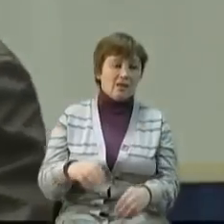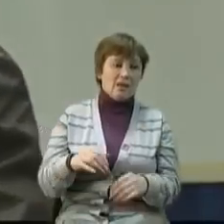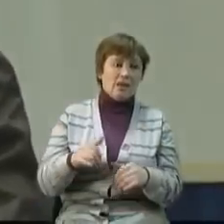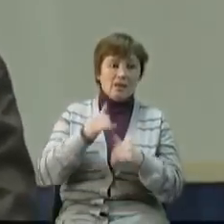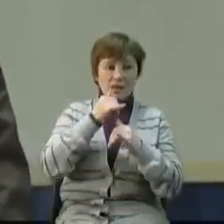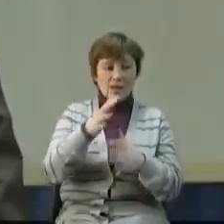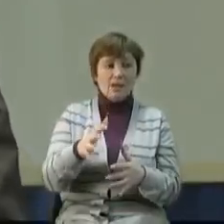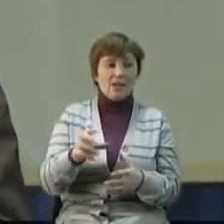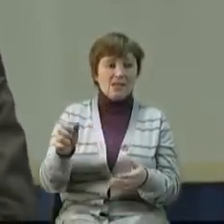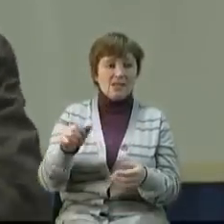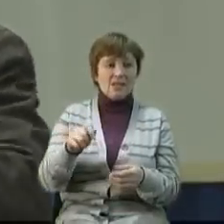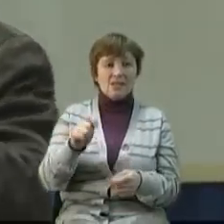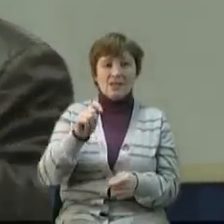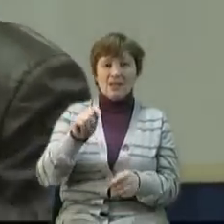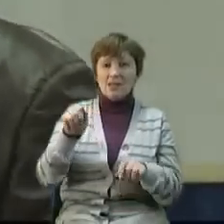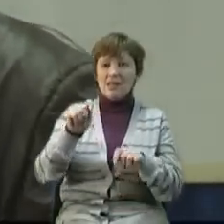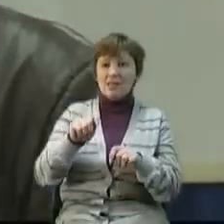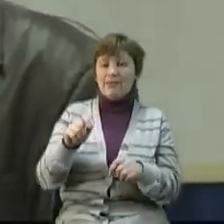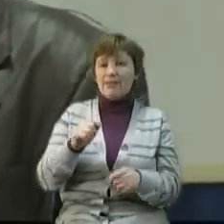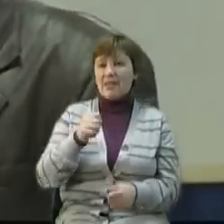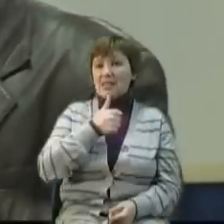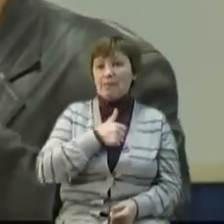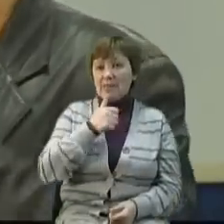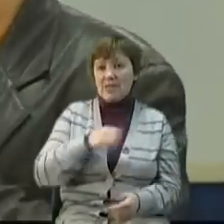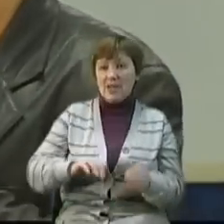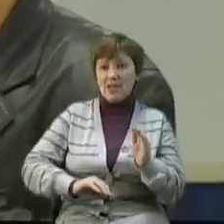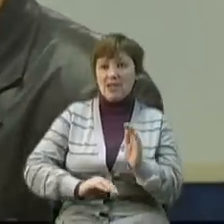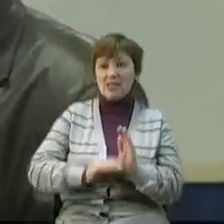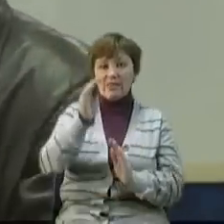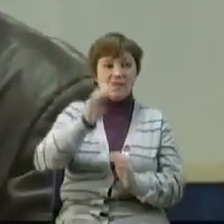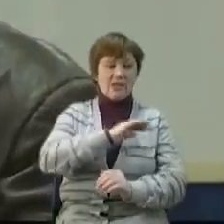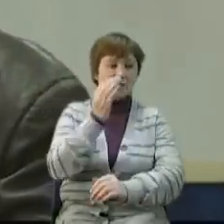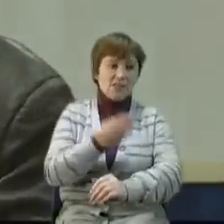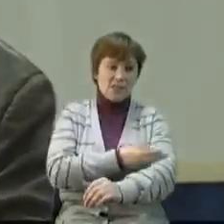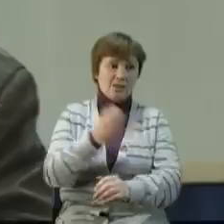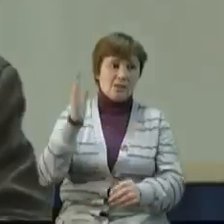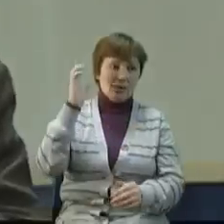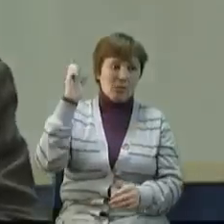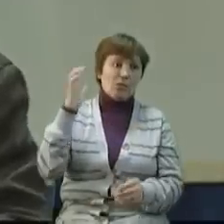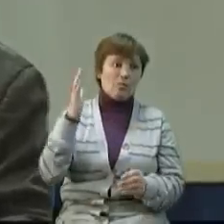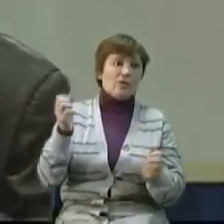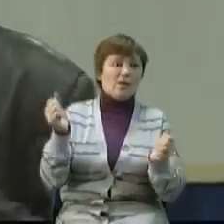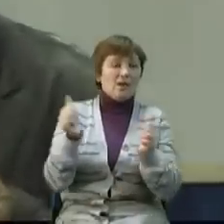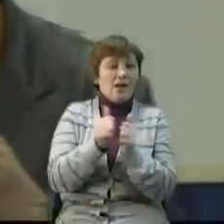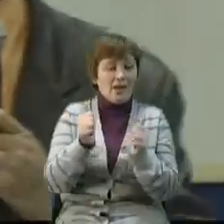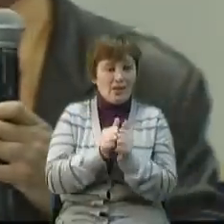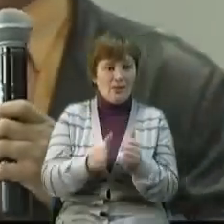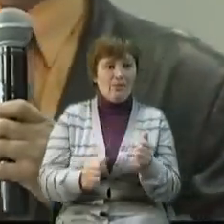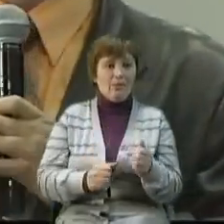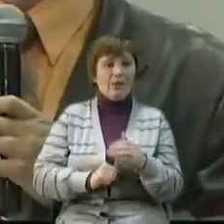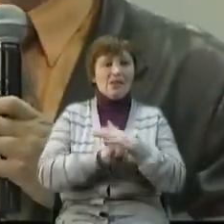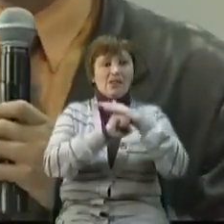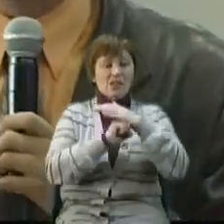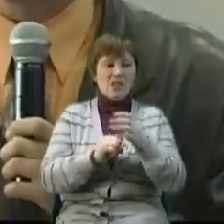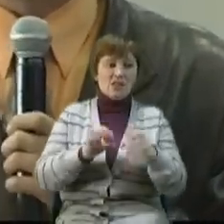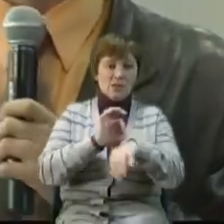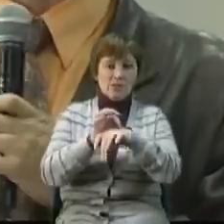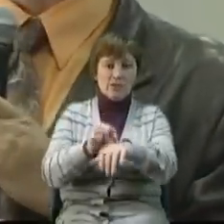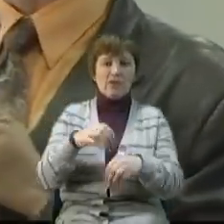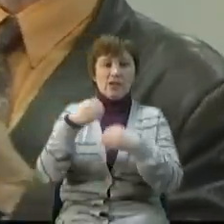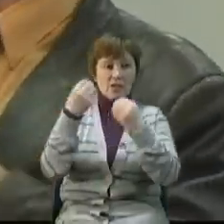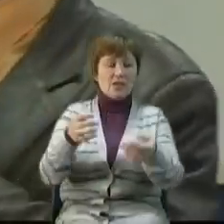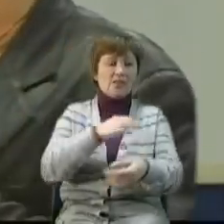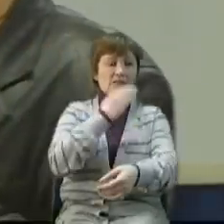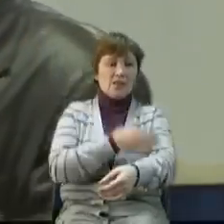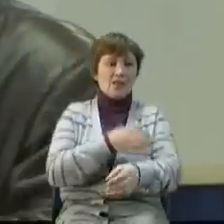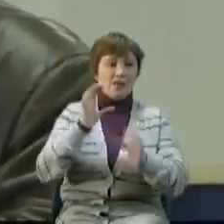Бога все содействует ко благу, что Он будет рядом, что Он поддержит, что Он проведет, Он даст силы Духа Святого. Но Его желание,